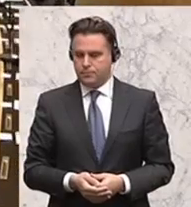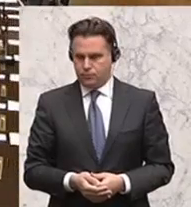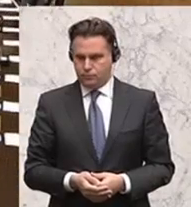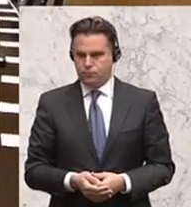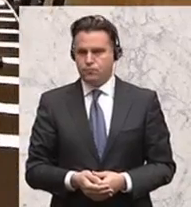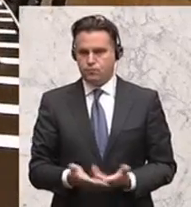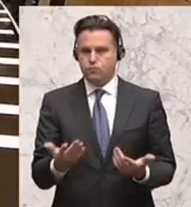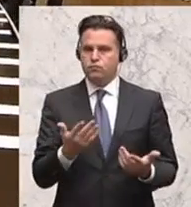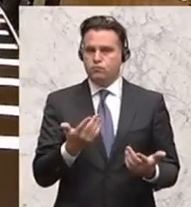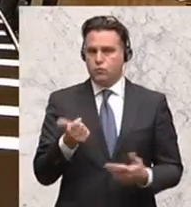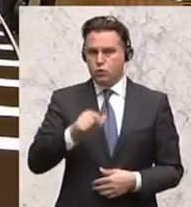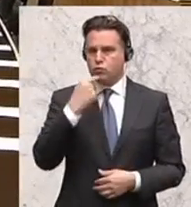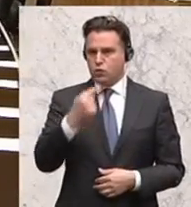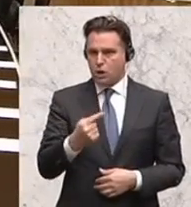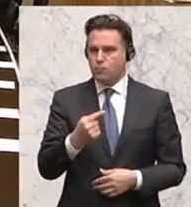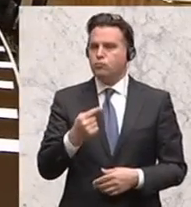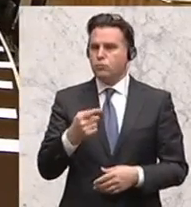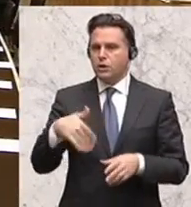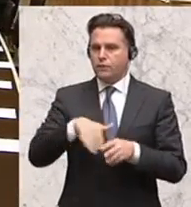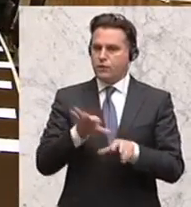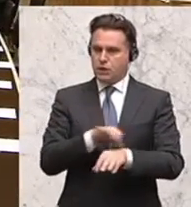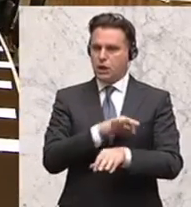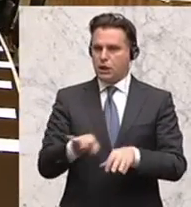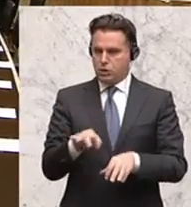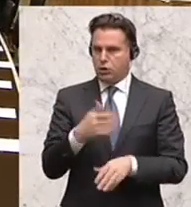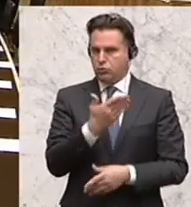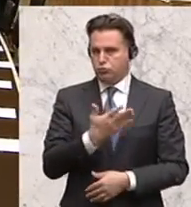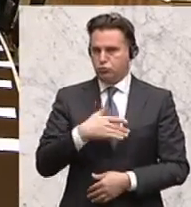Nichtraucherschutz ist die geltende Regelung ausreichend, sagte Heinz-Christian Strache.